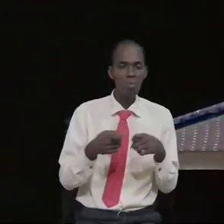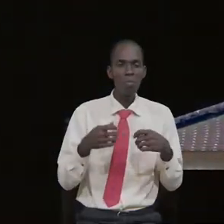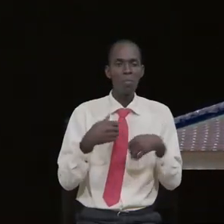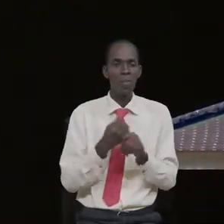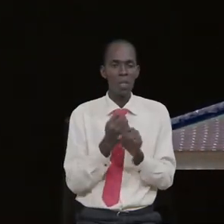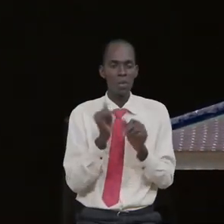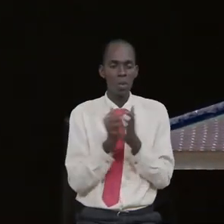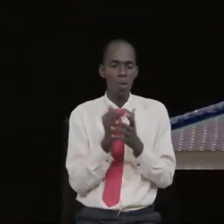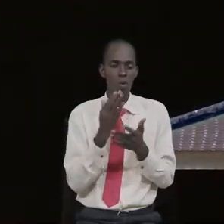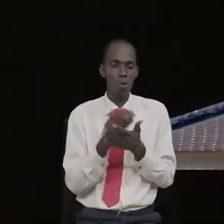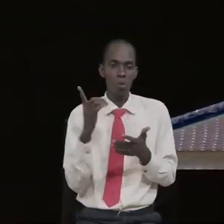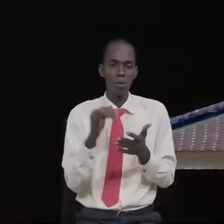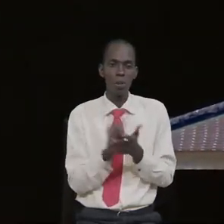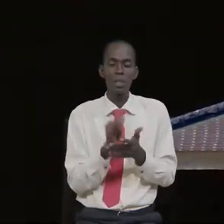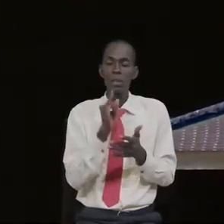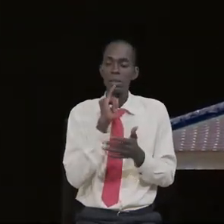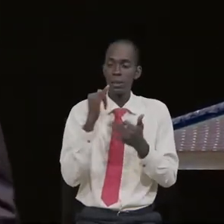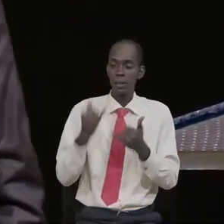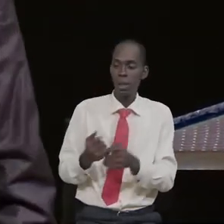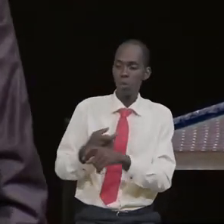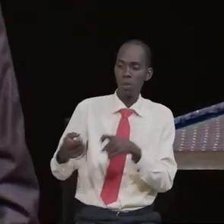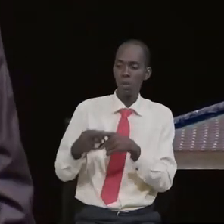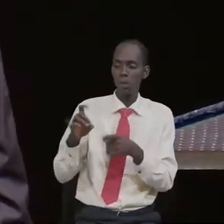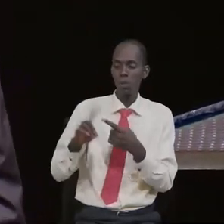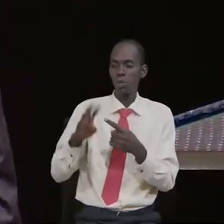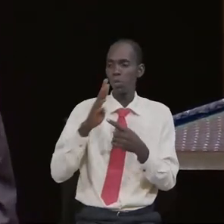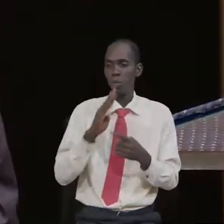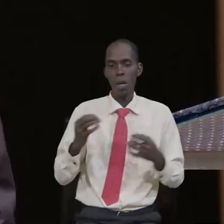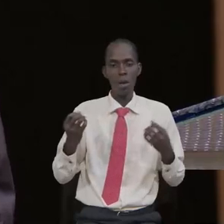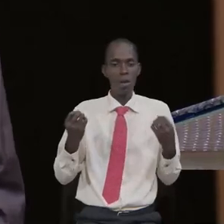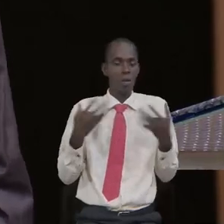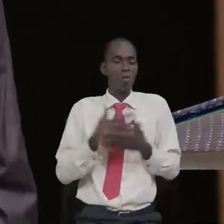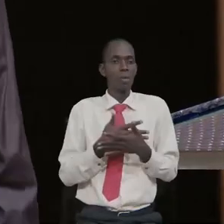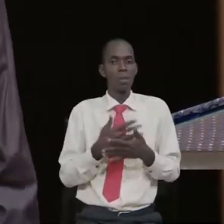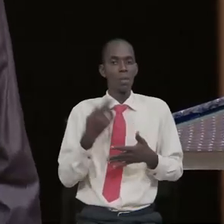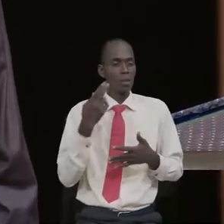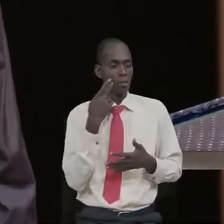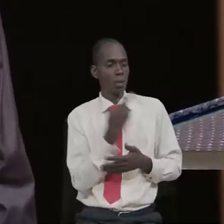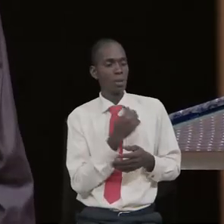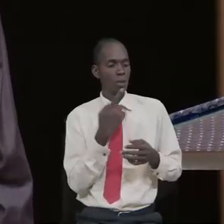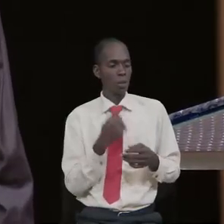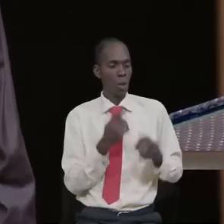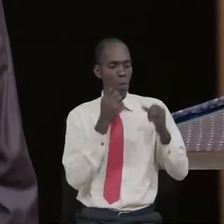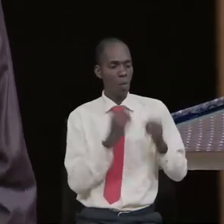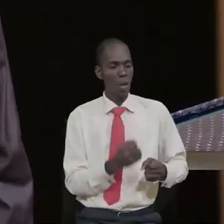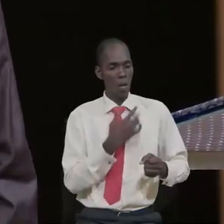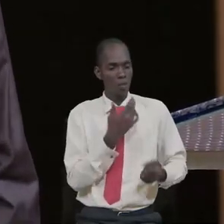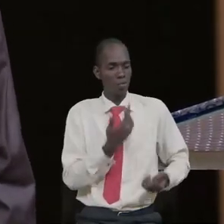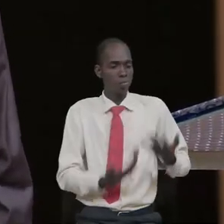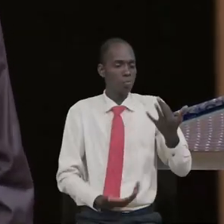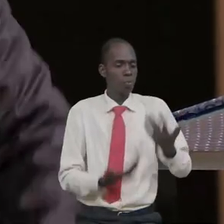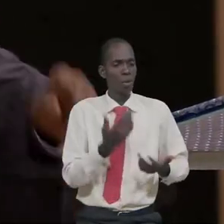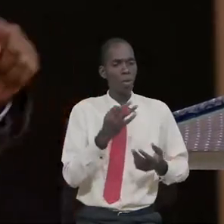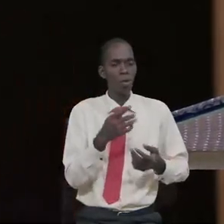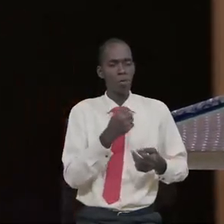à effrayer les persécutés. On voit, il voit la puissance du persécuteur,